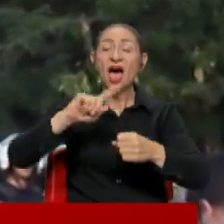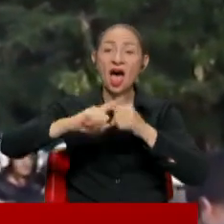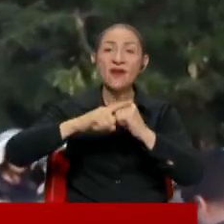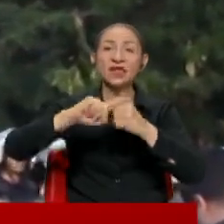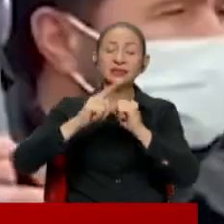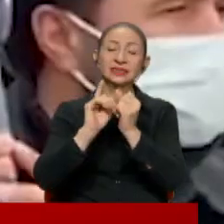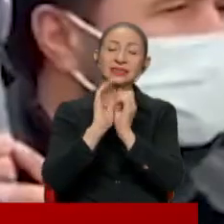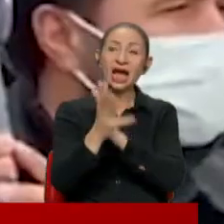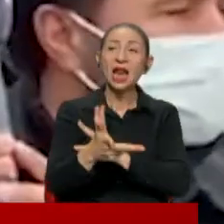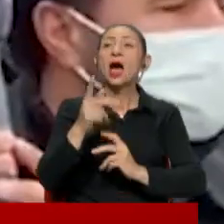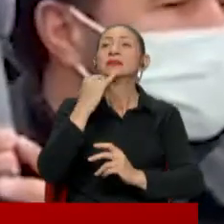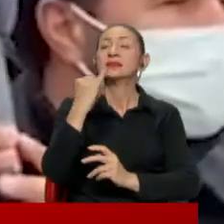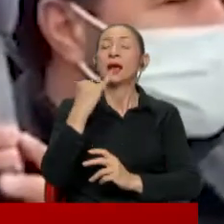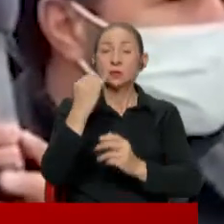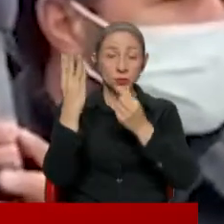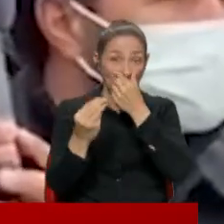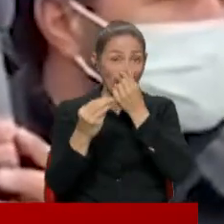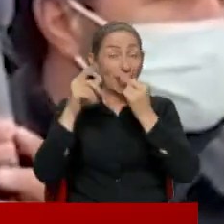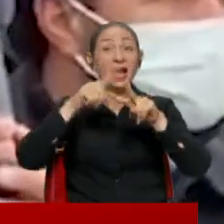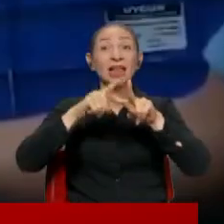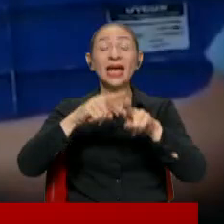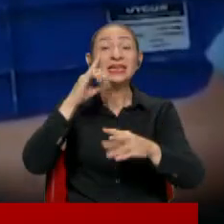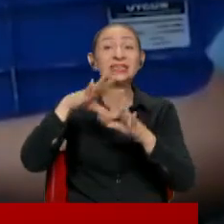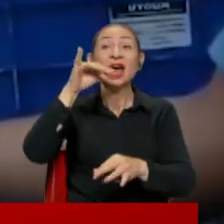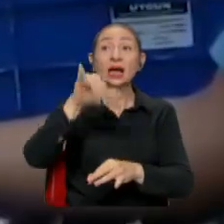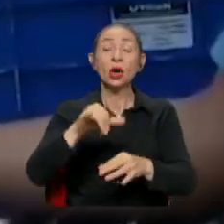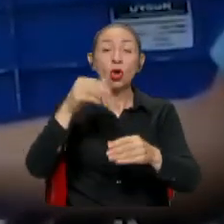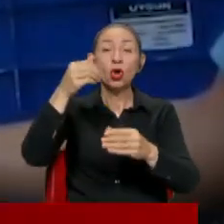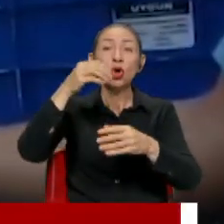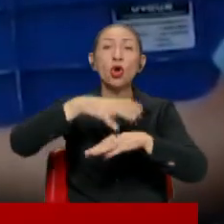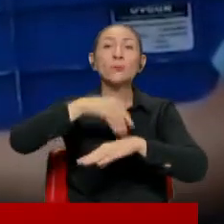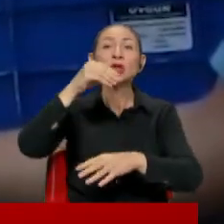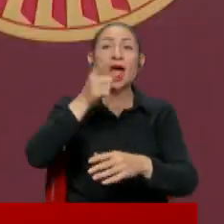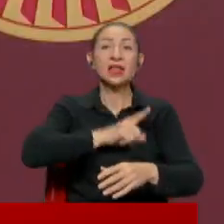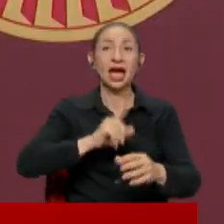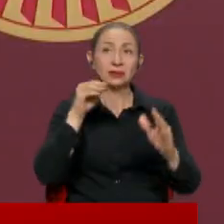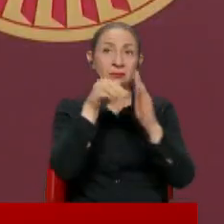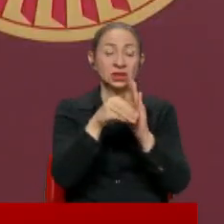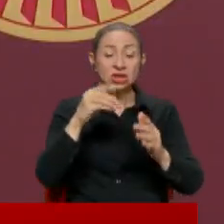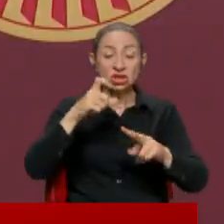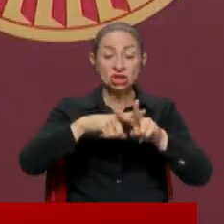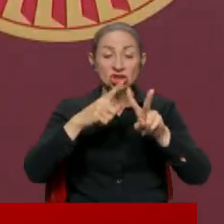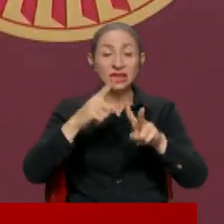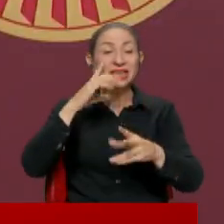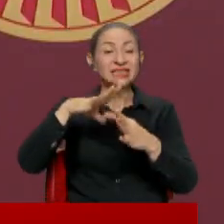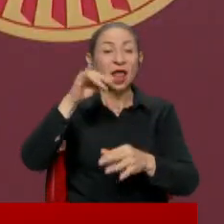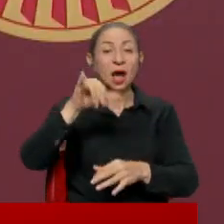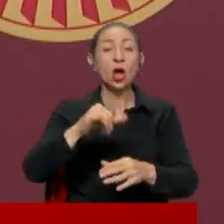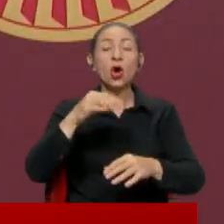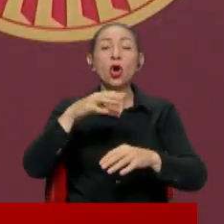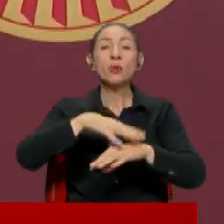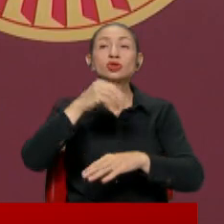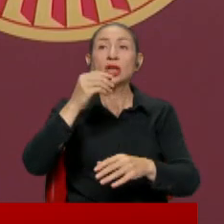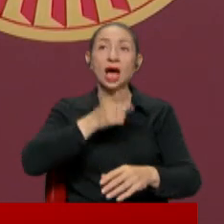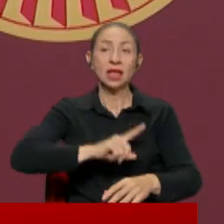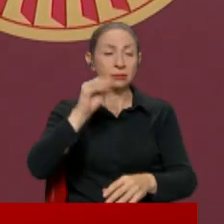hafta sırayla ziyarette bulunacak. Atalay İnsan Hakları Komisyonu üyeliğine de aday gösterilecek. Can Atalay Meclis İnsan Hakları Komisyonu üyeliği